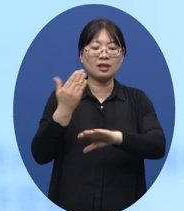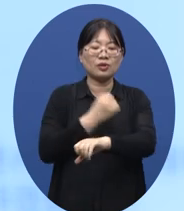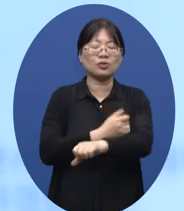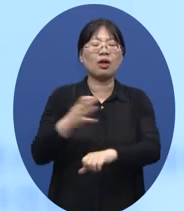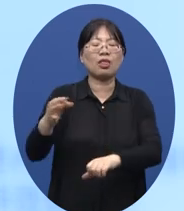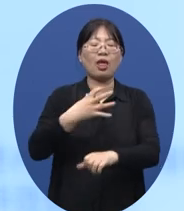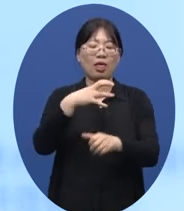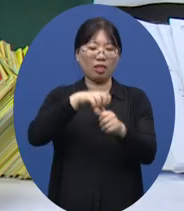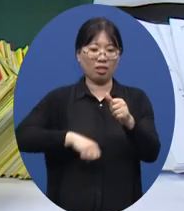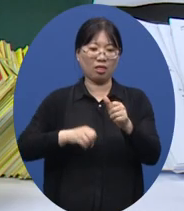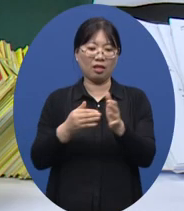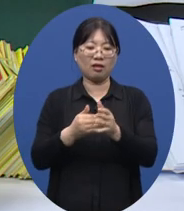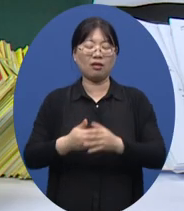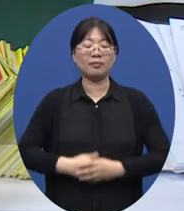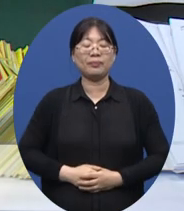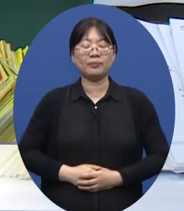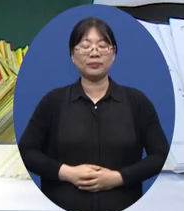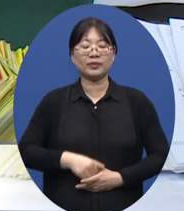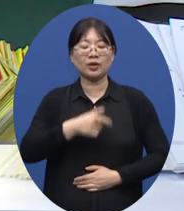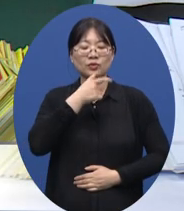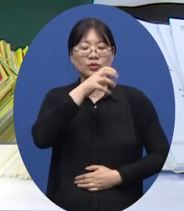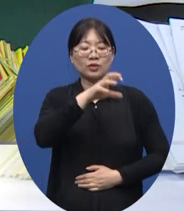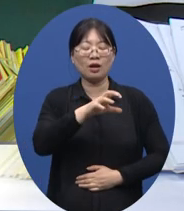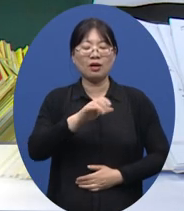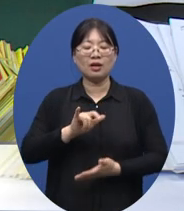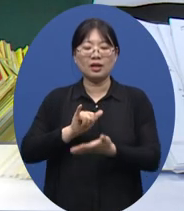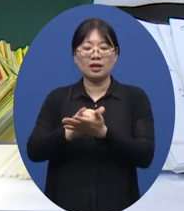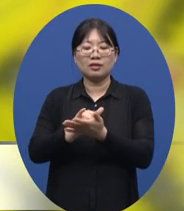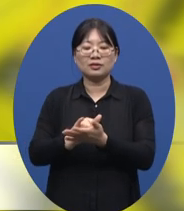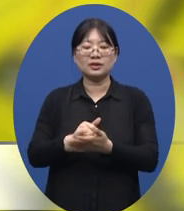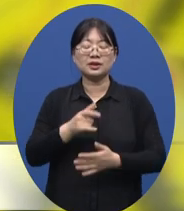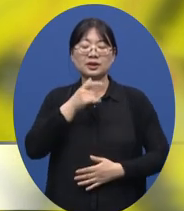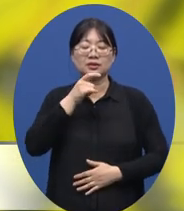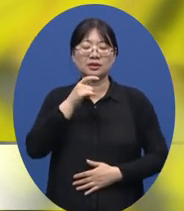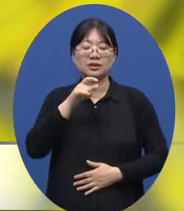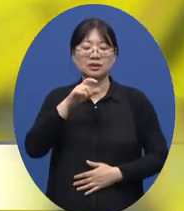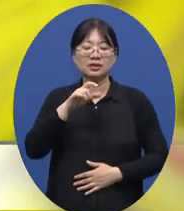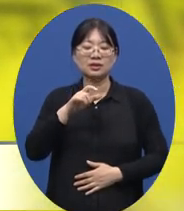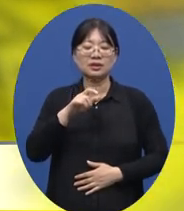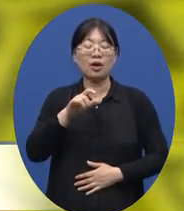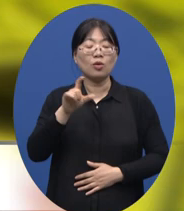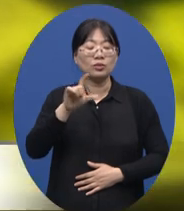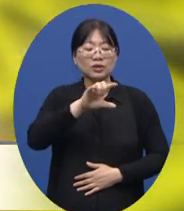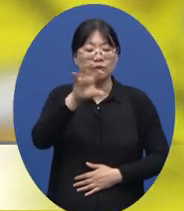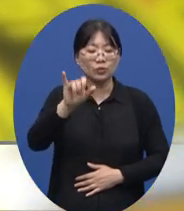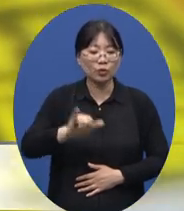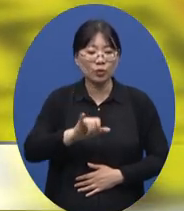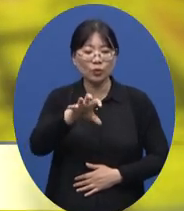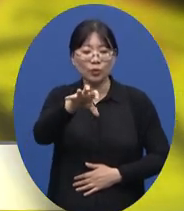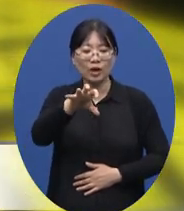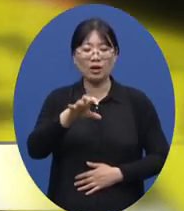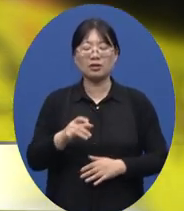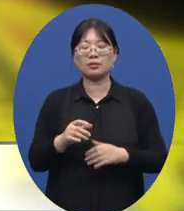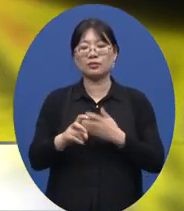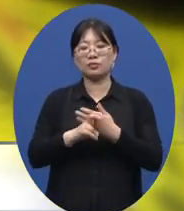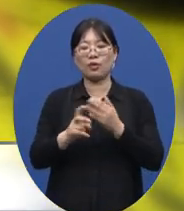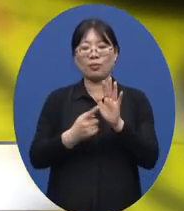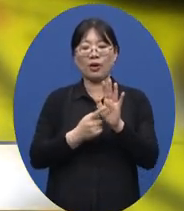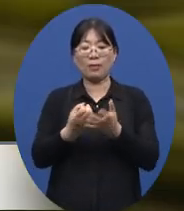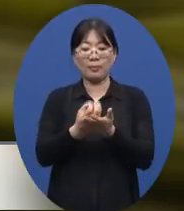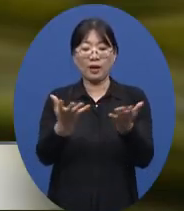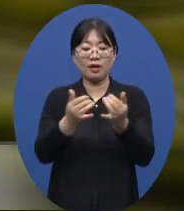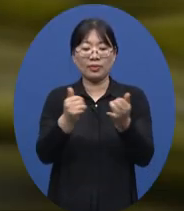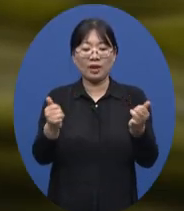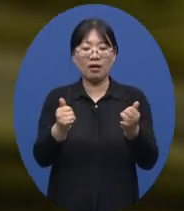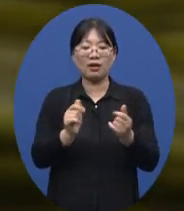받아 챙겼습니다. 수원과 부천, 김포 등 경기도 전역에 무차별적인 불법 광고 전단지를 살포한 배포자들도